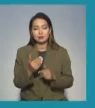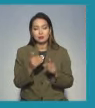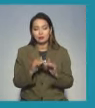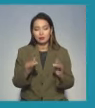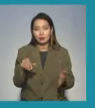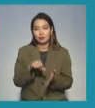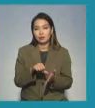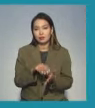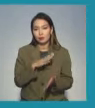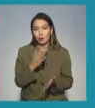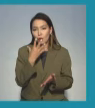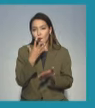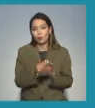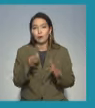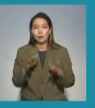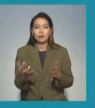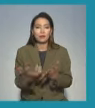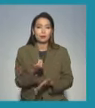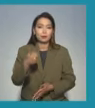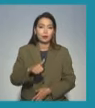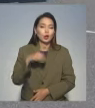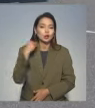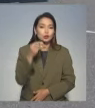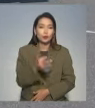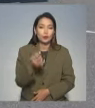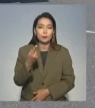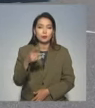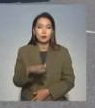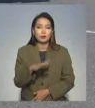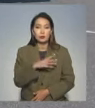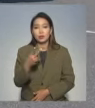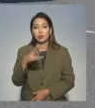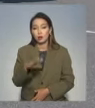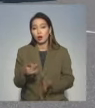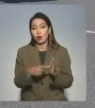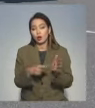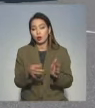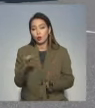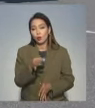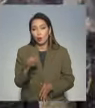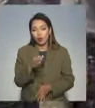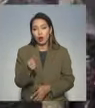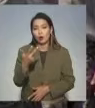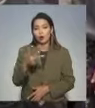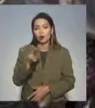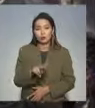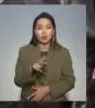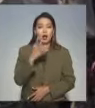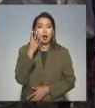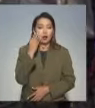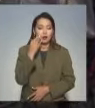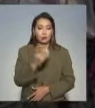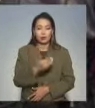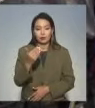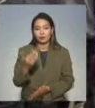ішінен өз шапқан Түркістан облысы бірінші орынға ие болды. Екінші орын Қарағанды облысына берса, үшінші орын тұғырынан